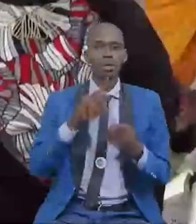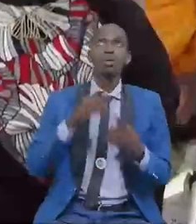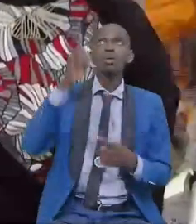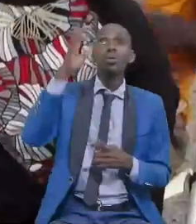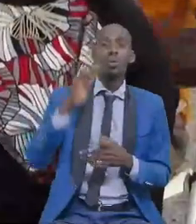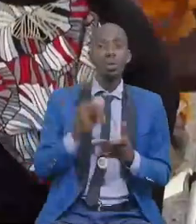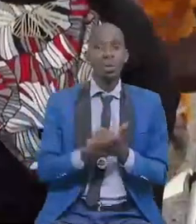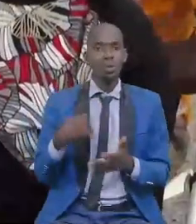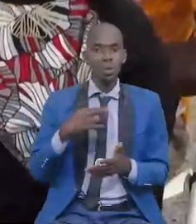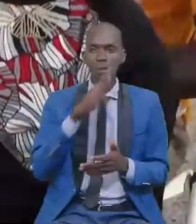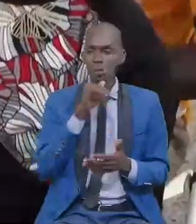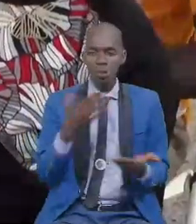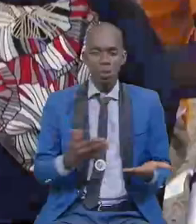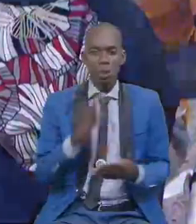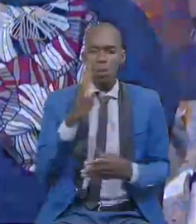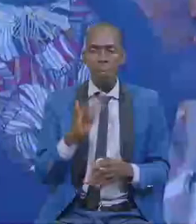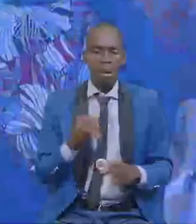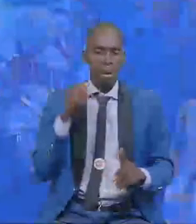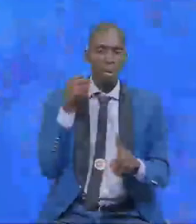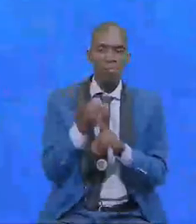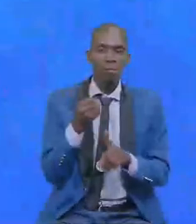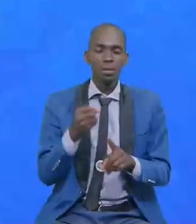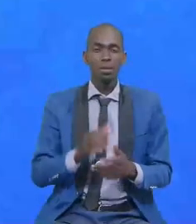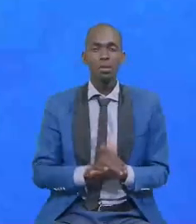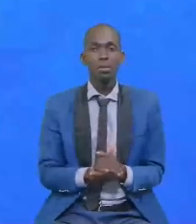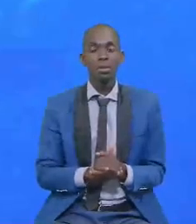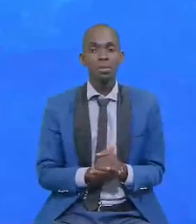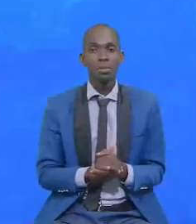Nous devons être donc reconnaissants en Dieu parce que nous ne sommes pas ici par accident.